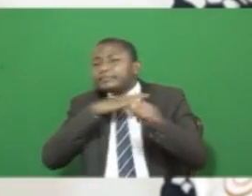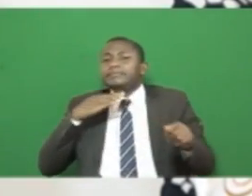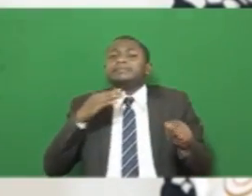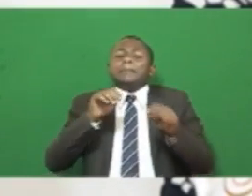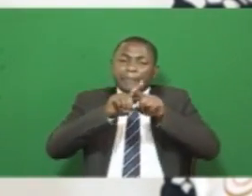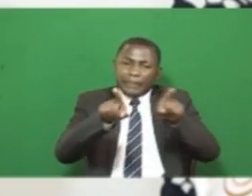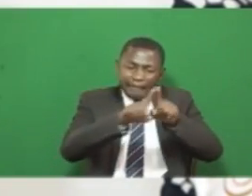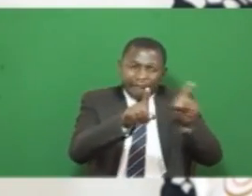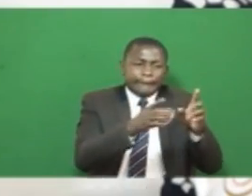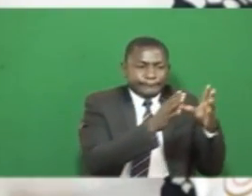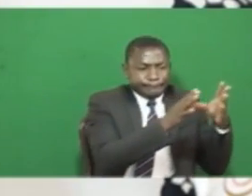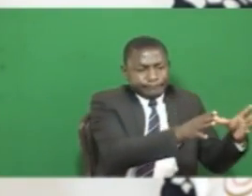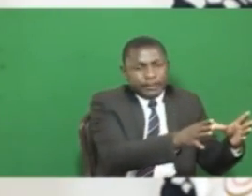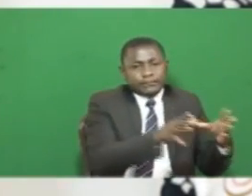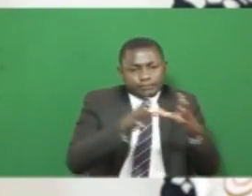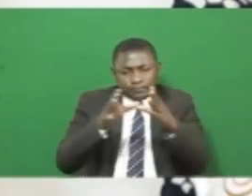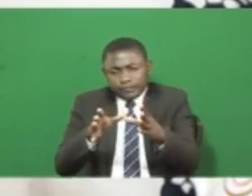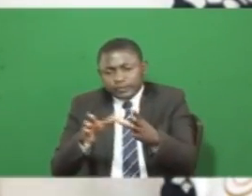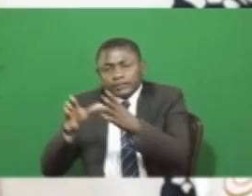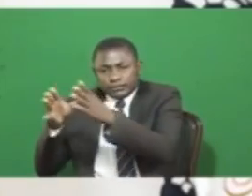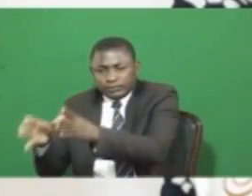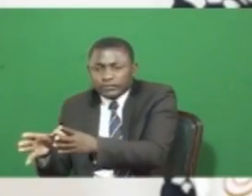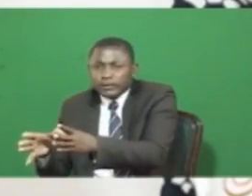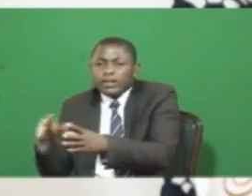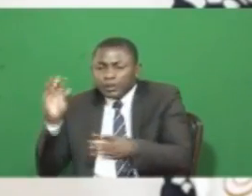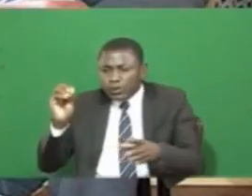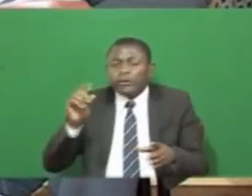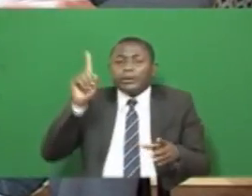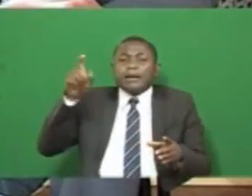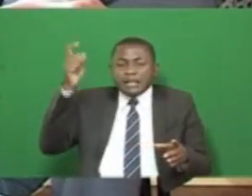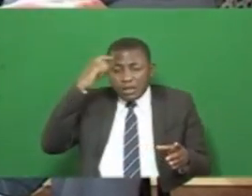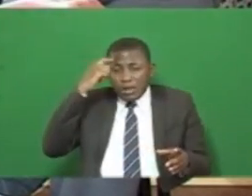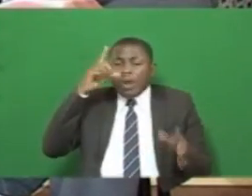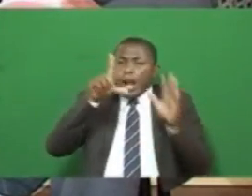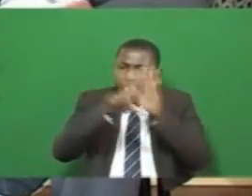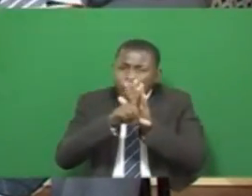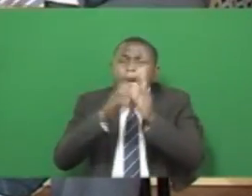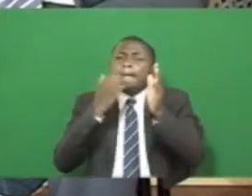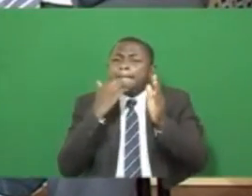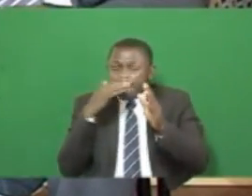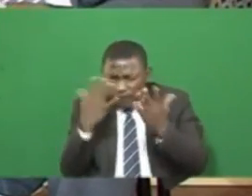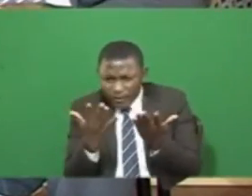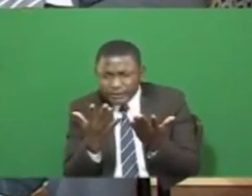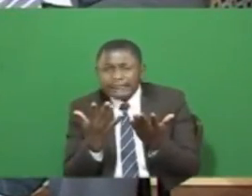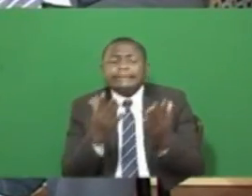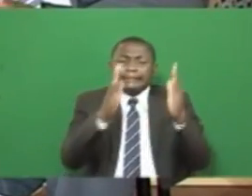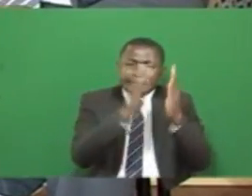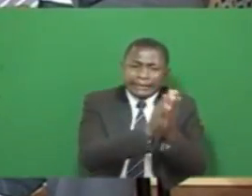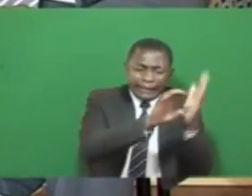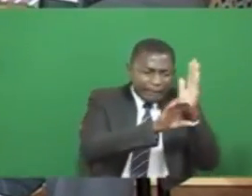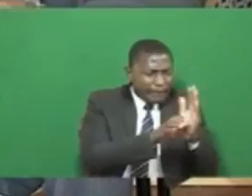kwa Jesu. Haikona ungoma zvikurevera kuti tora sa Old Testament. Aiyo. Tora sa 10 commandments